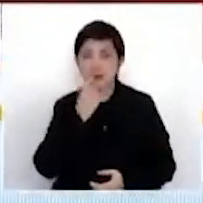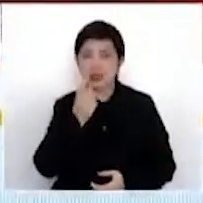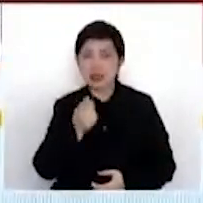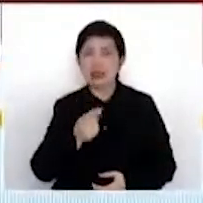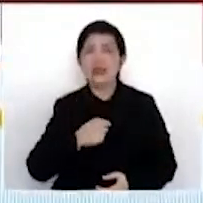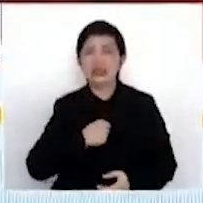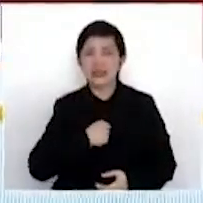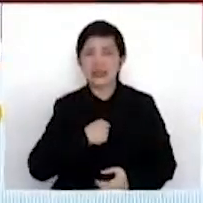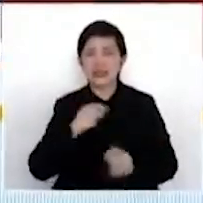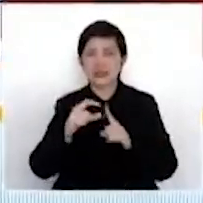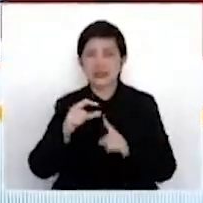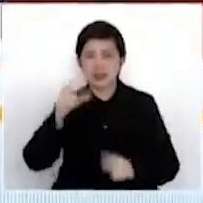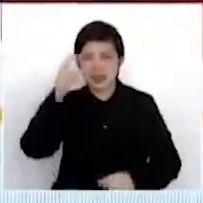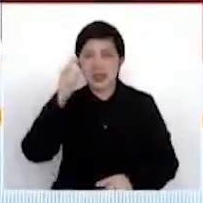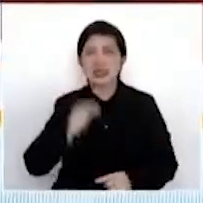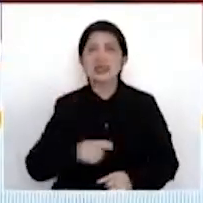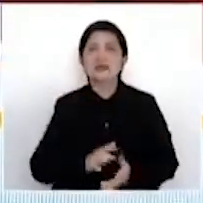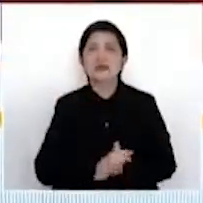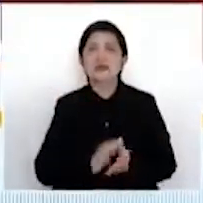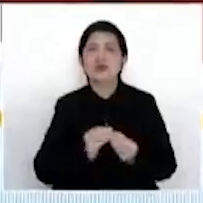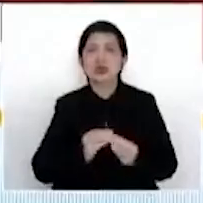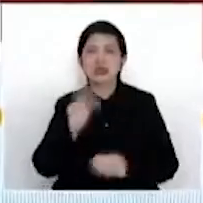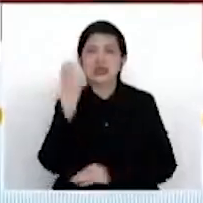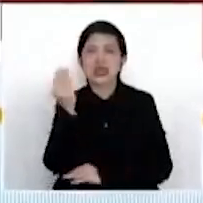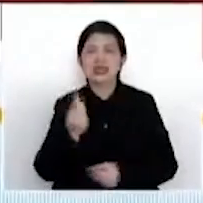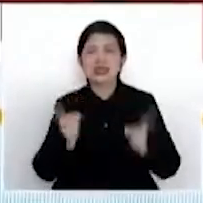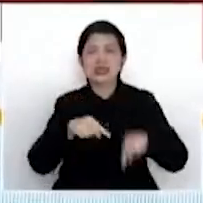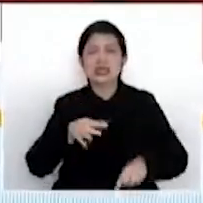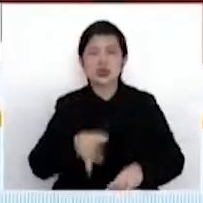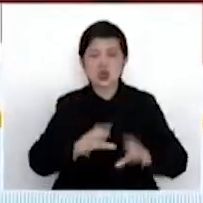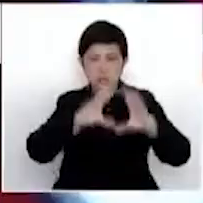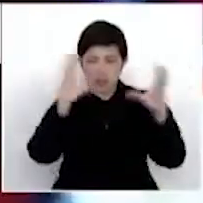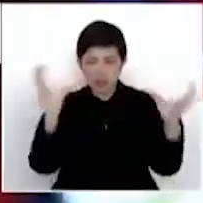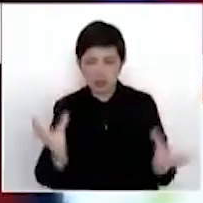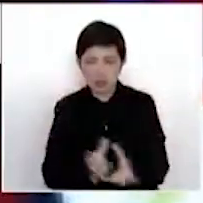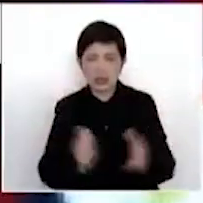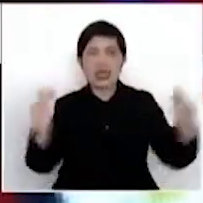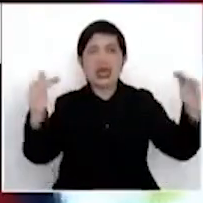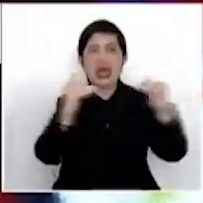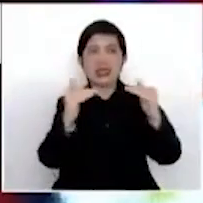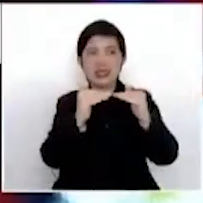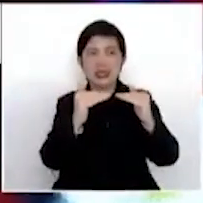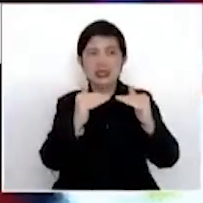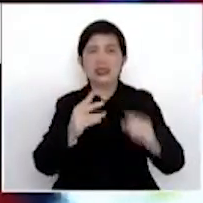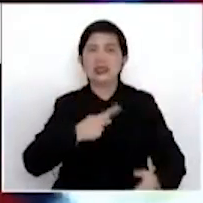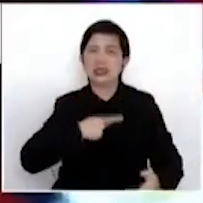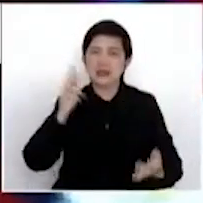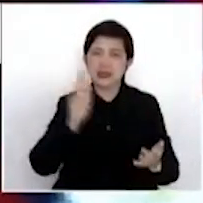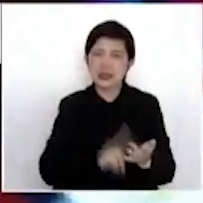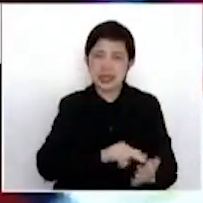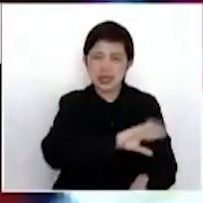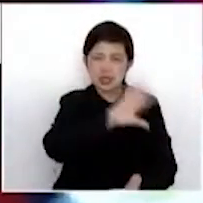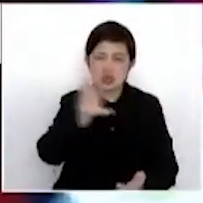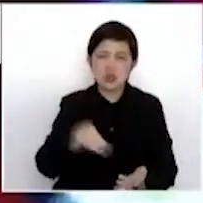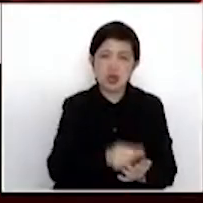bakal jadikan kota Global megapolitan yang progresif dan berkeadilan kita pastiin semua